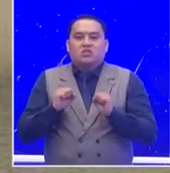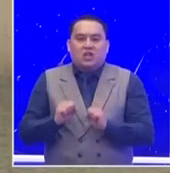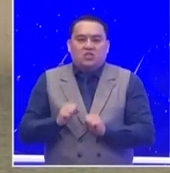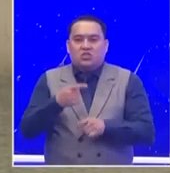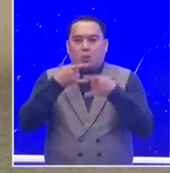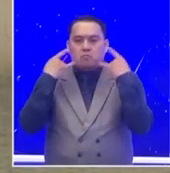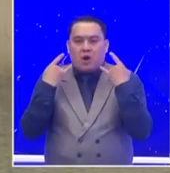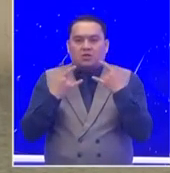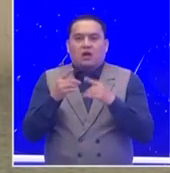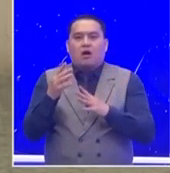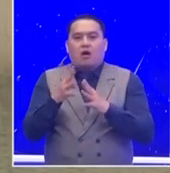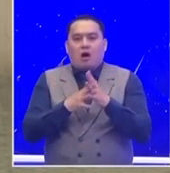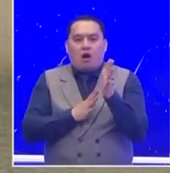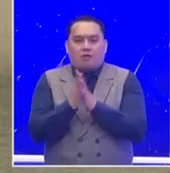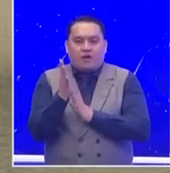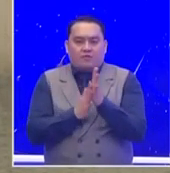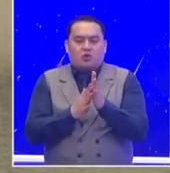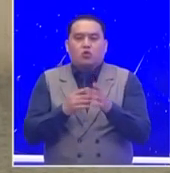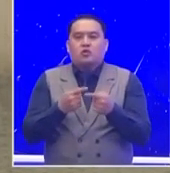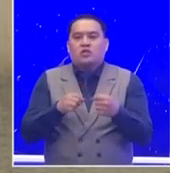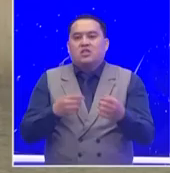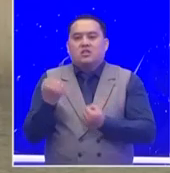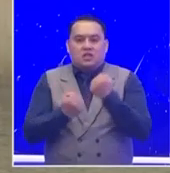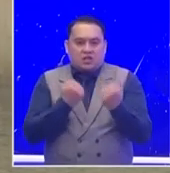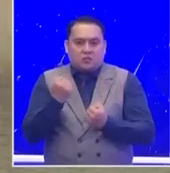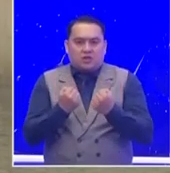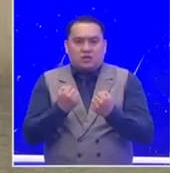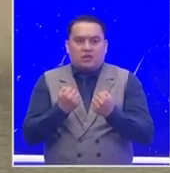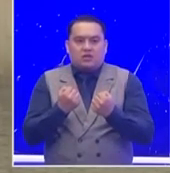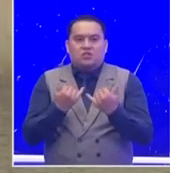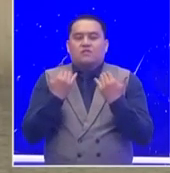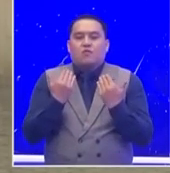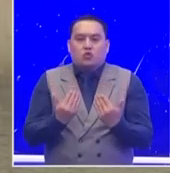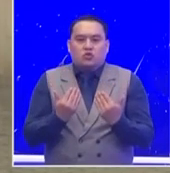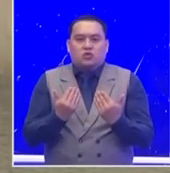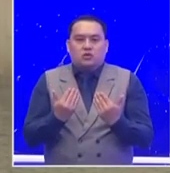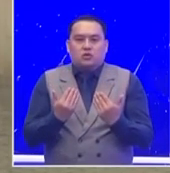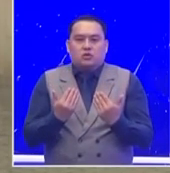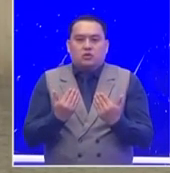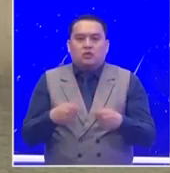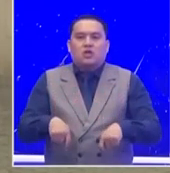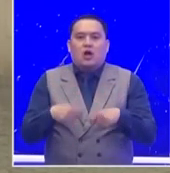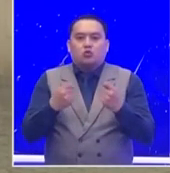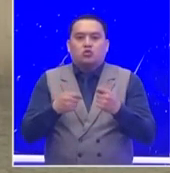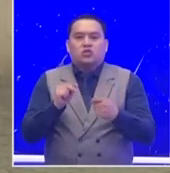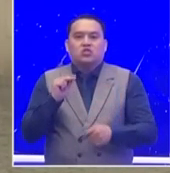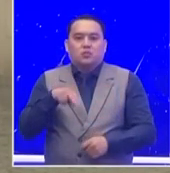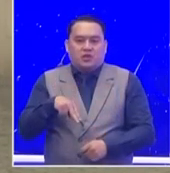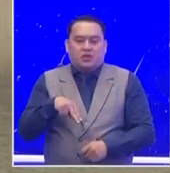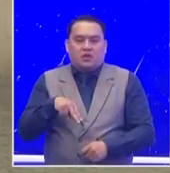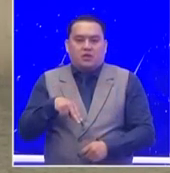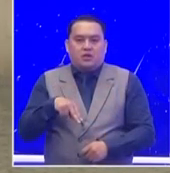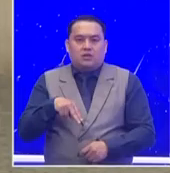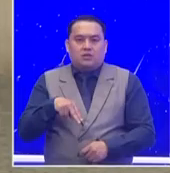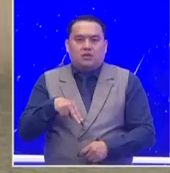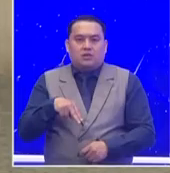средств как в общественных местах, так и на автотранспорте. На сегодняшний день за нарушение режима